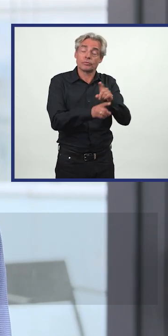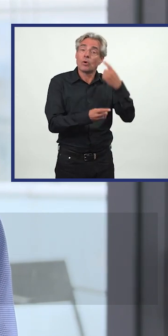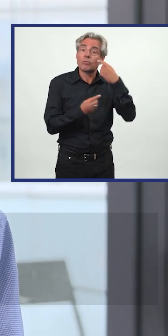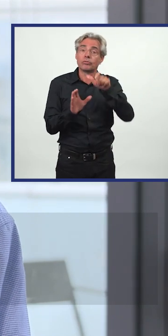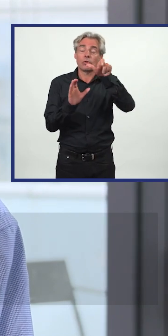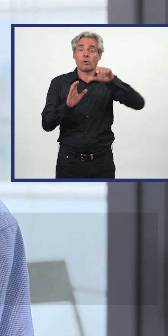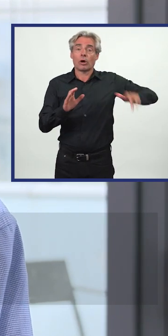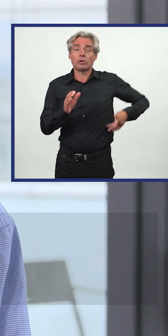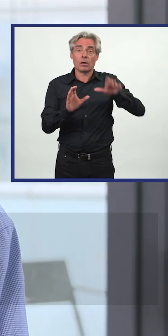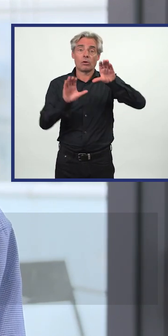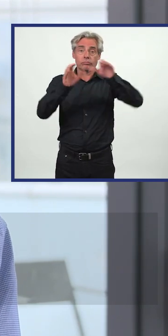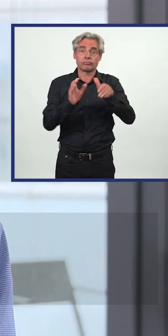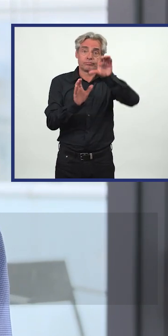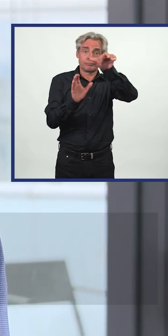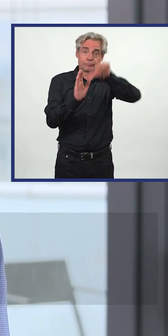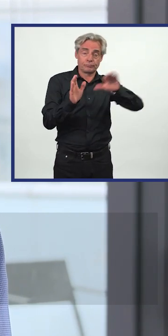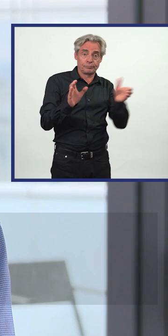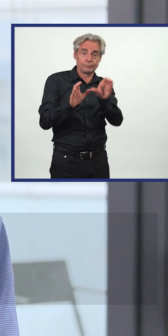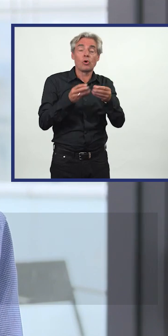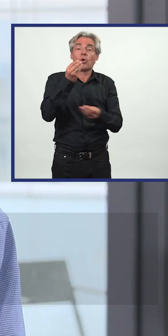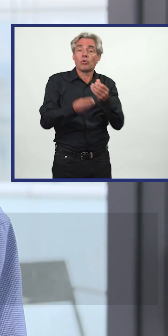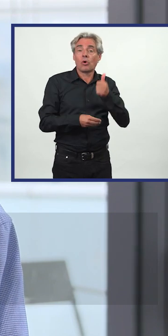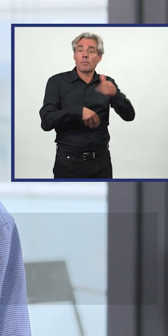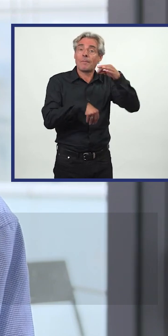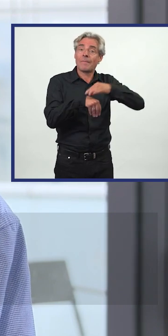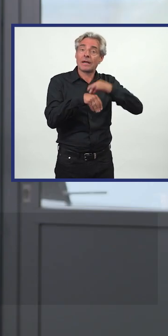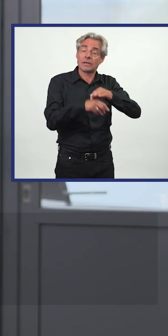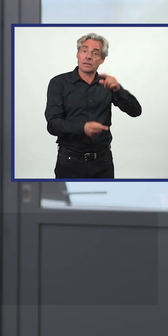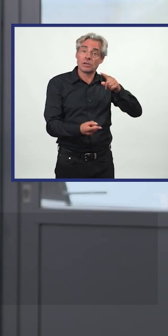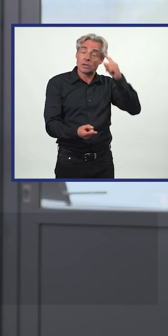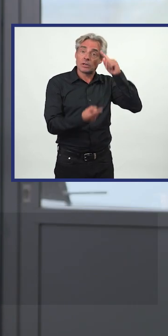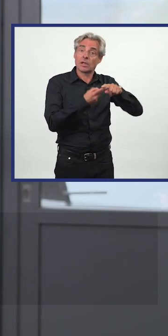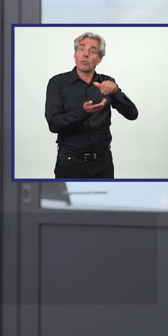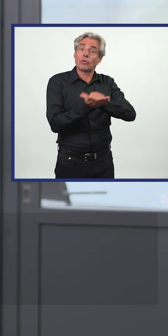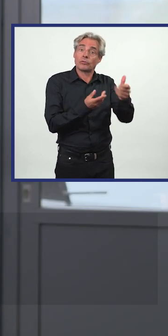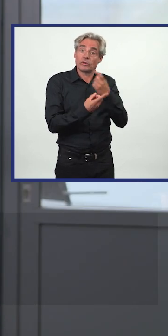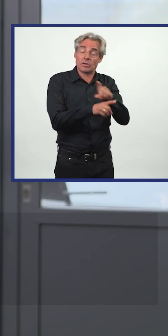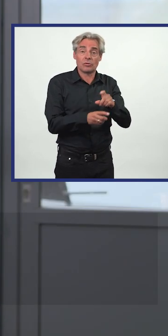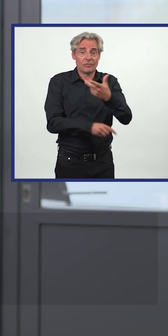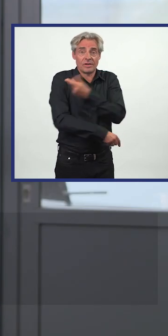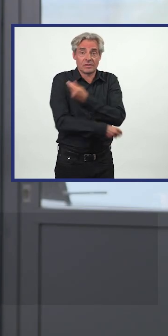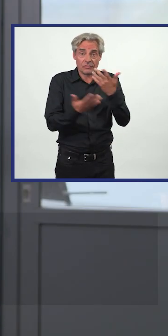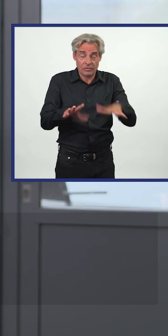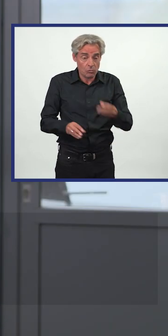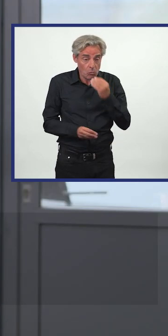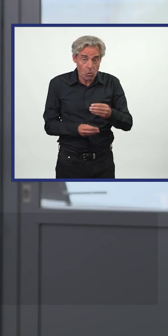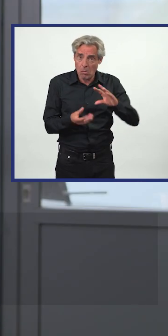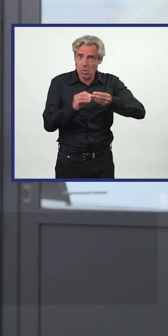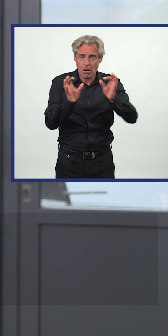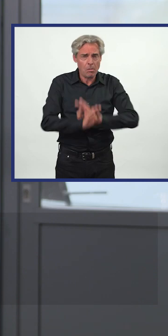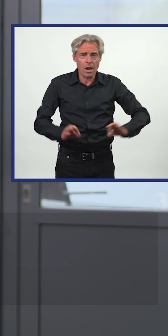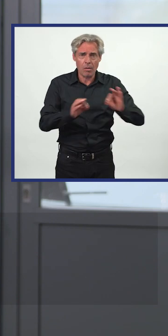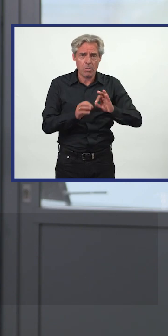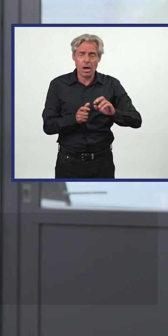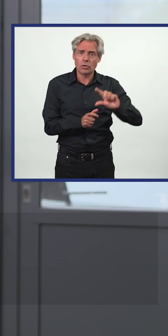transplantation rénale ou autre, soit parce qu'ils ont une maladie auto-immune, qui ont été vaccinés, et cela n'a entraîné aucun problème,